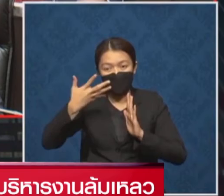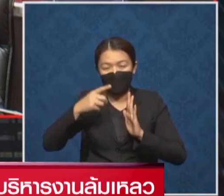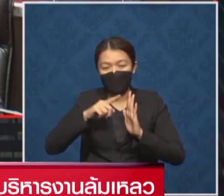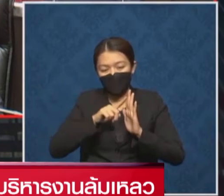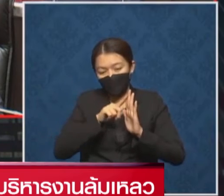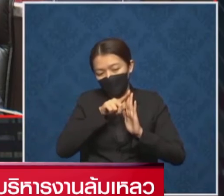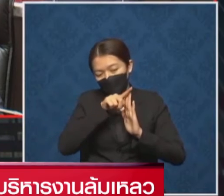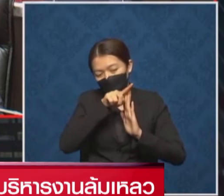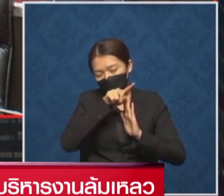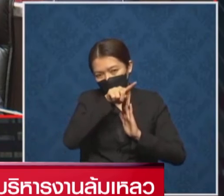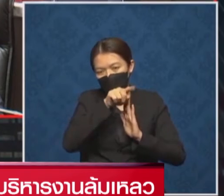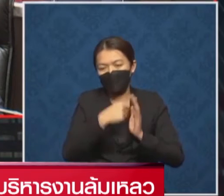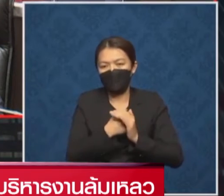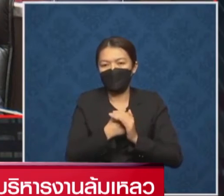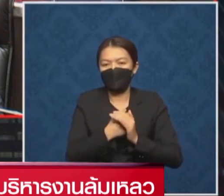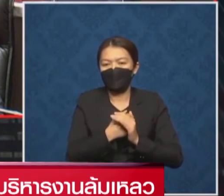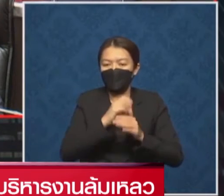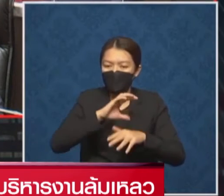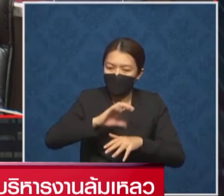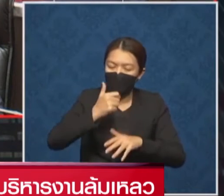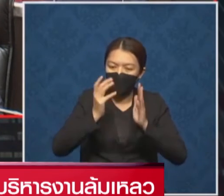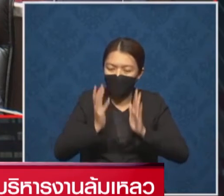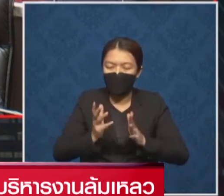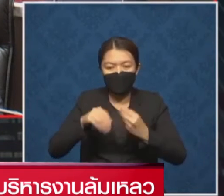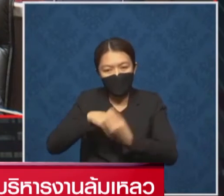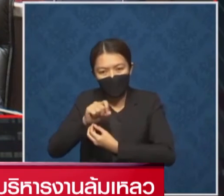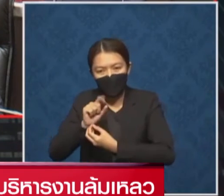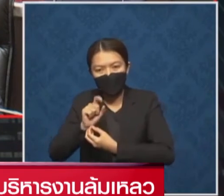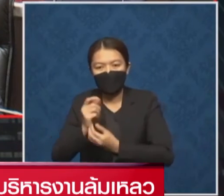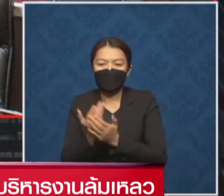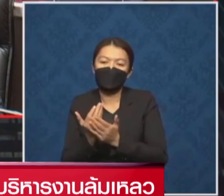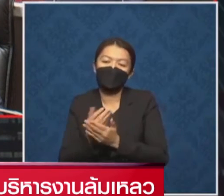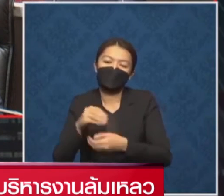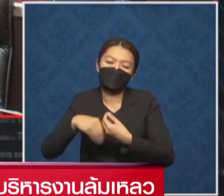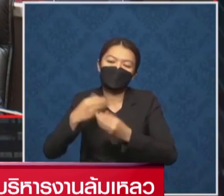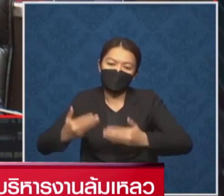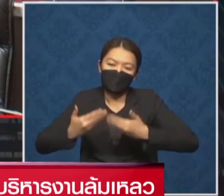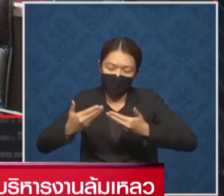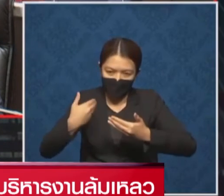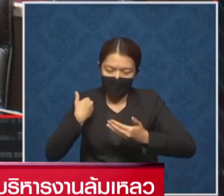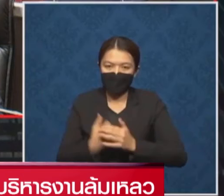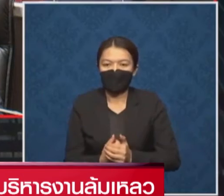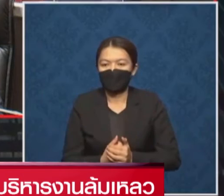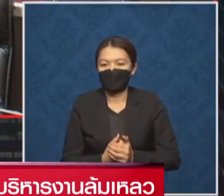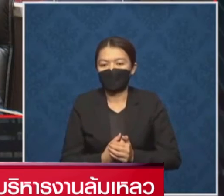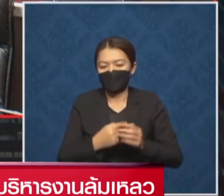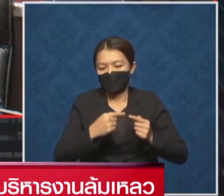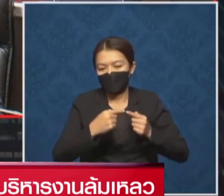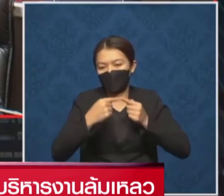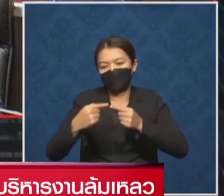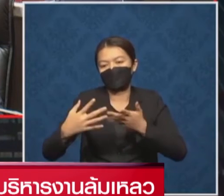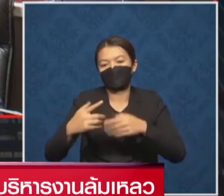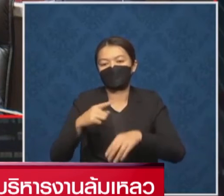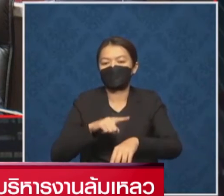พร้อมกันท่านก็ไปพวกตนก็ไปเป็นธรรมจะได้ไม่ต้องมาน้อยใจว่าพวกตนไล่หลังจากนั้นไม่นานนาย